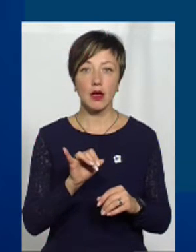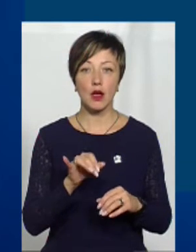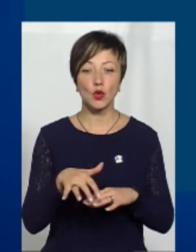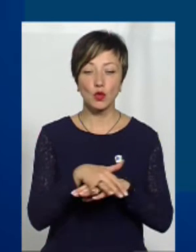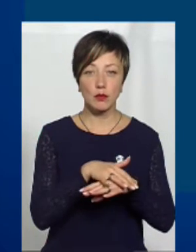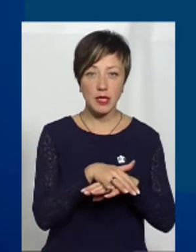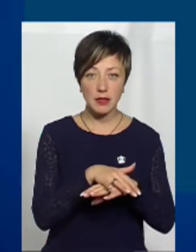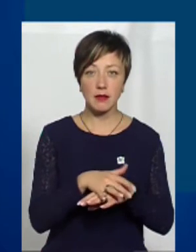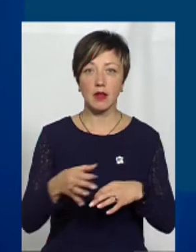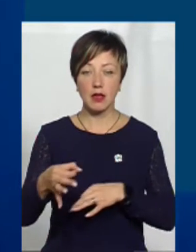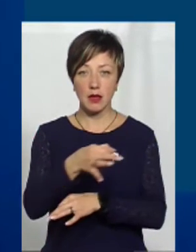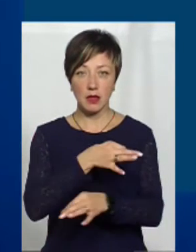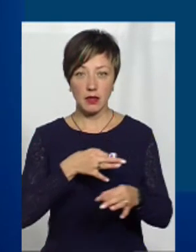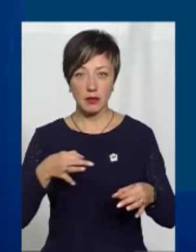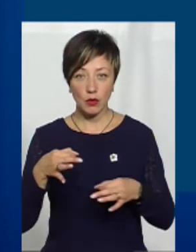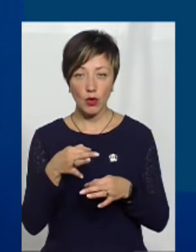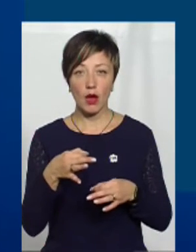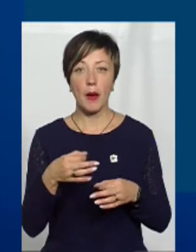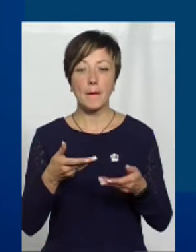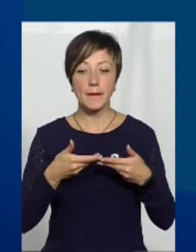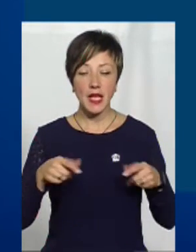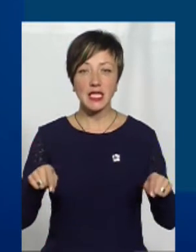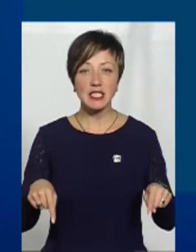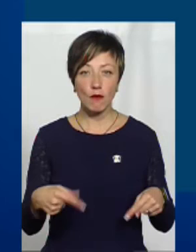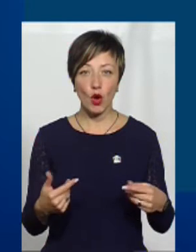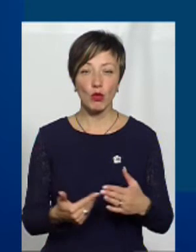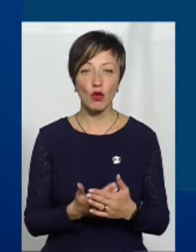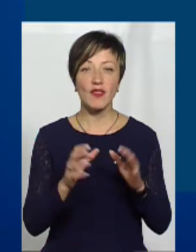та публічній площині. Тобто ми створимо новий